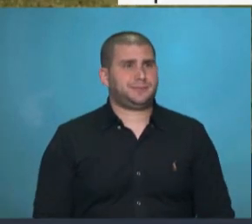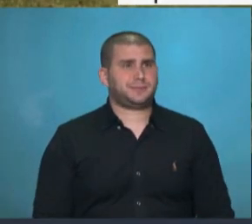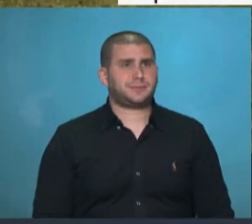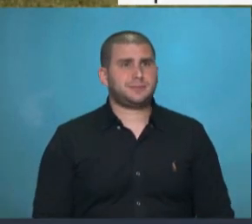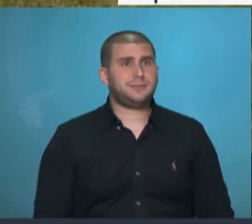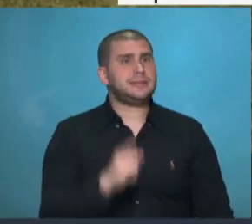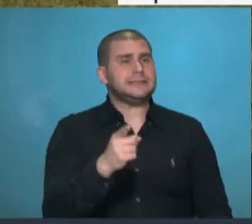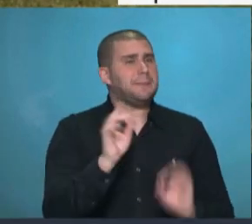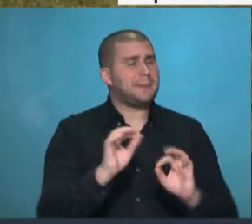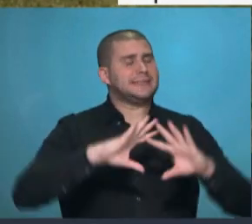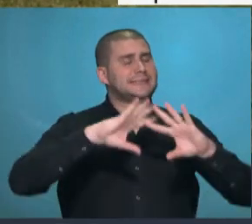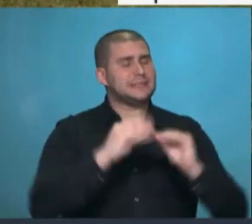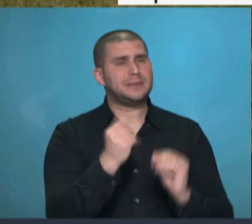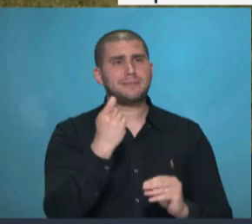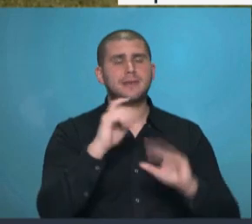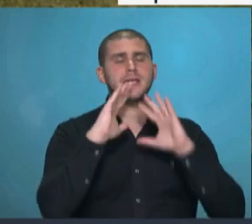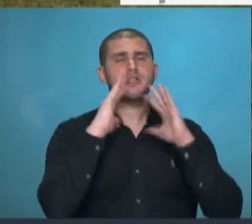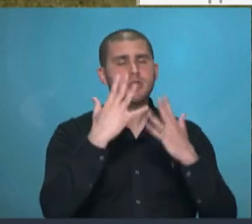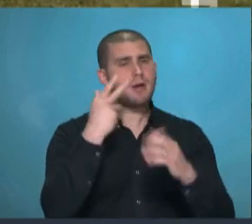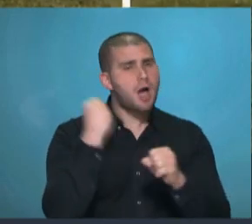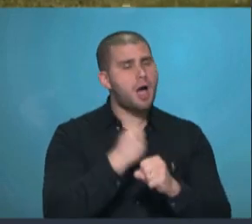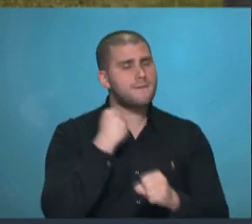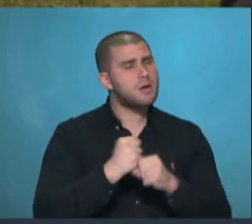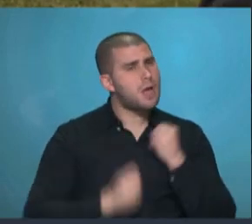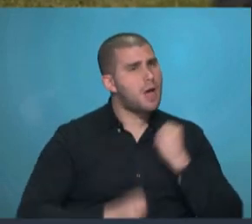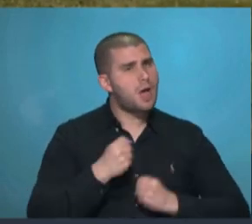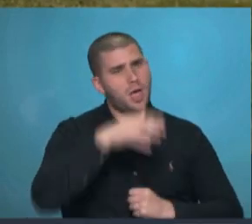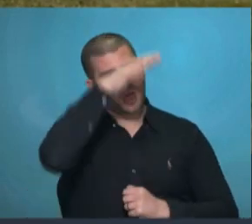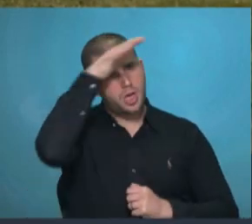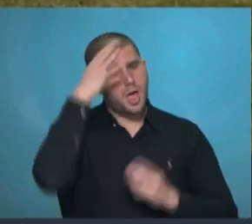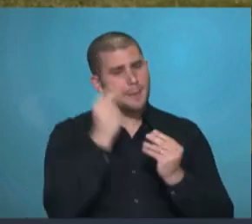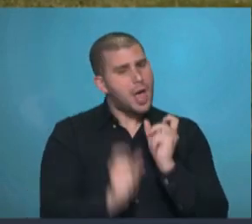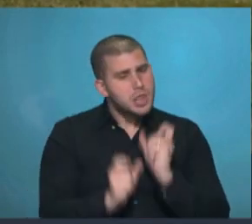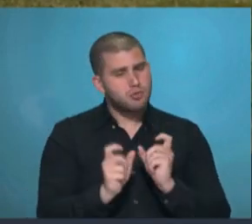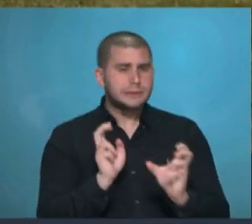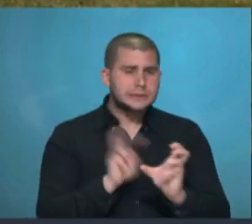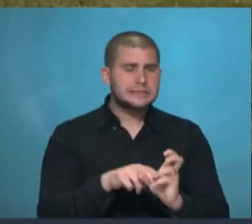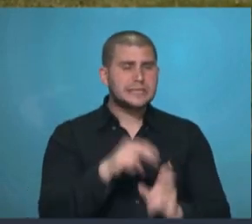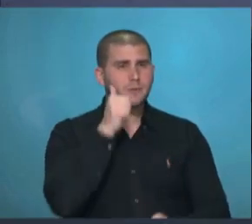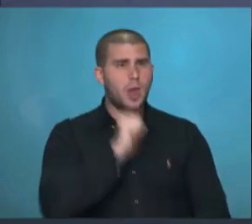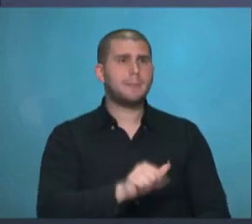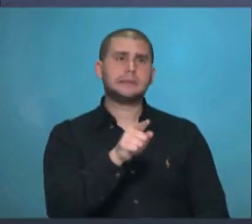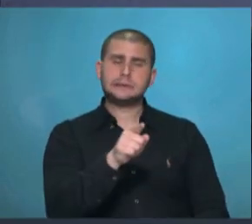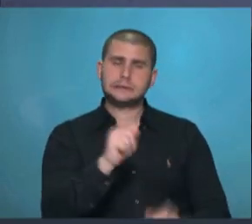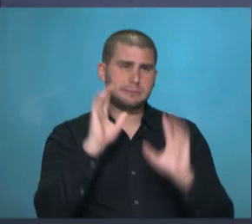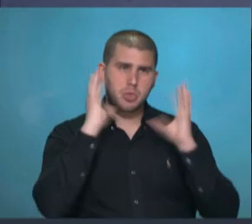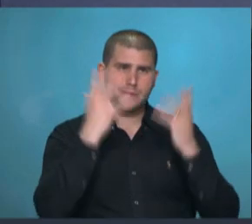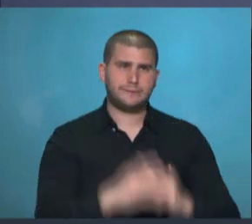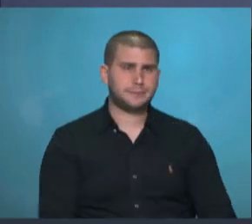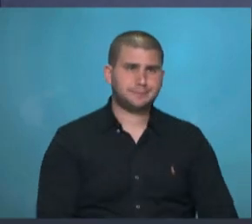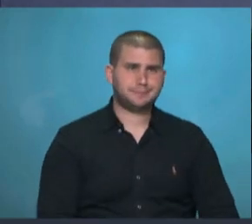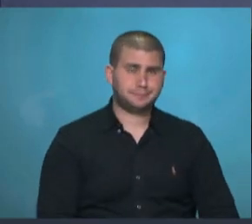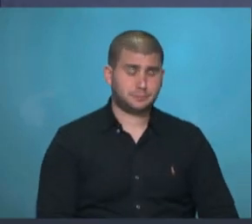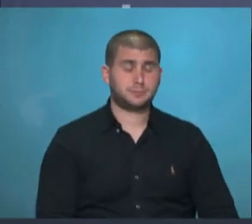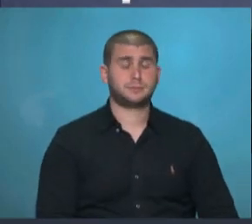תשמע, זה סיכום של כמעט עשור של עבודה, ושל כל כך הרבה אנשים שהצטרפו למסע הזה, זה פשוט לא נורמלי.